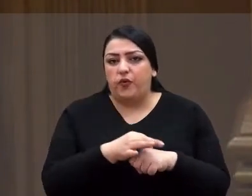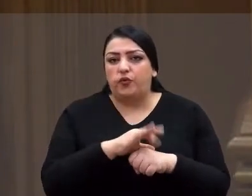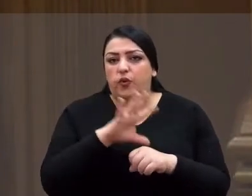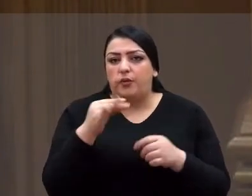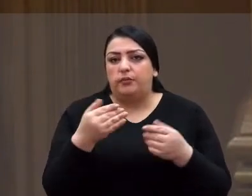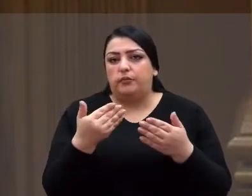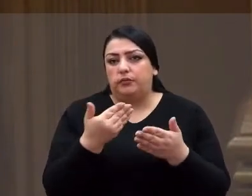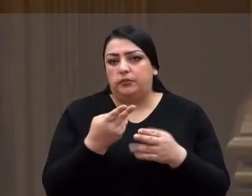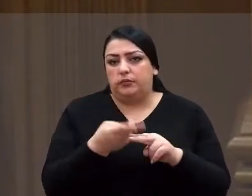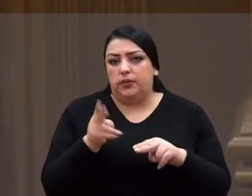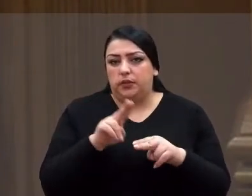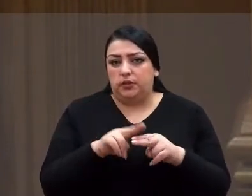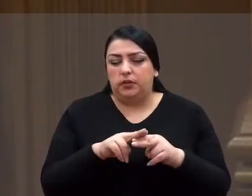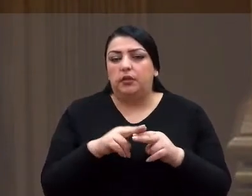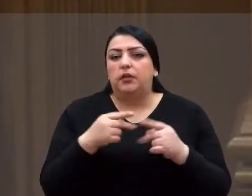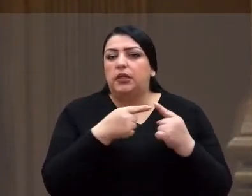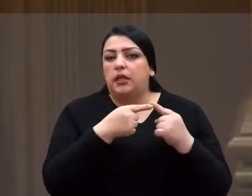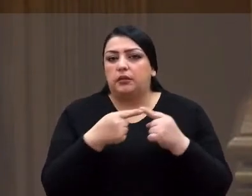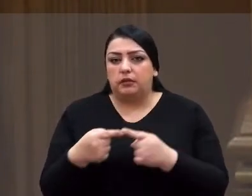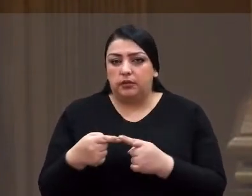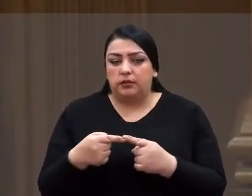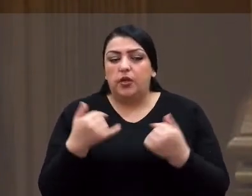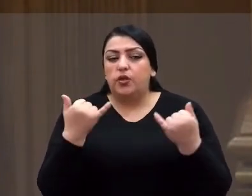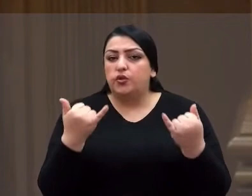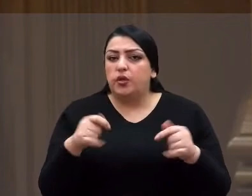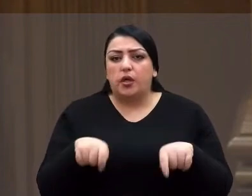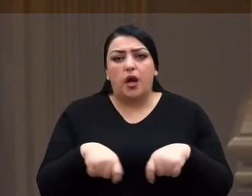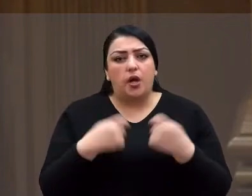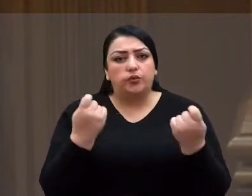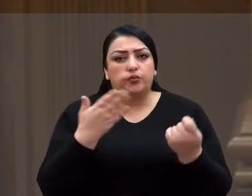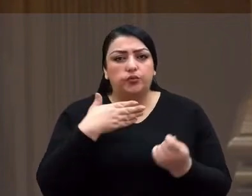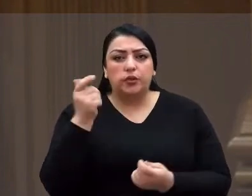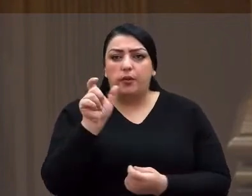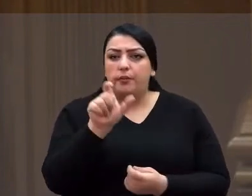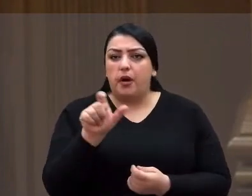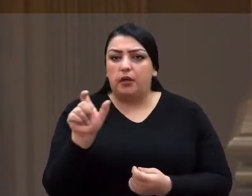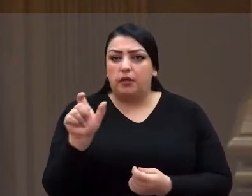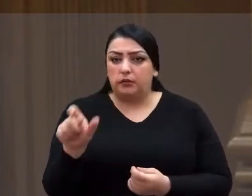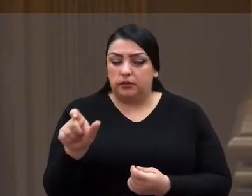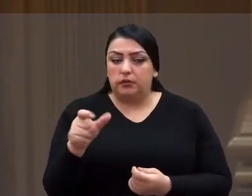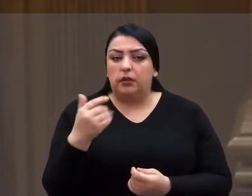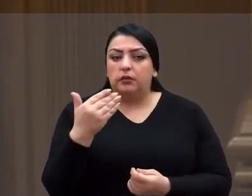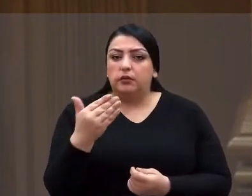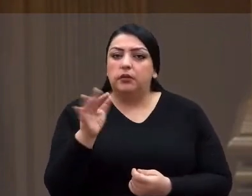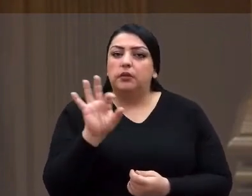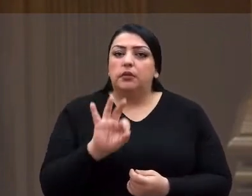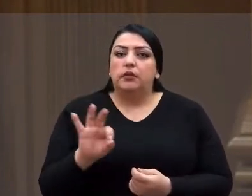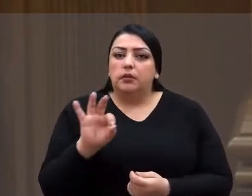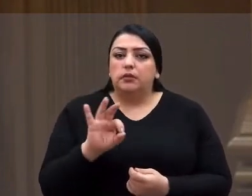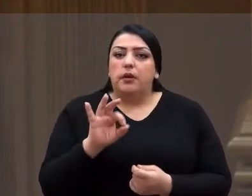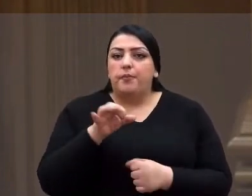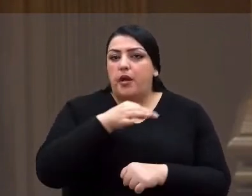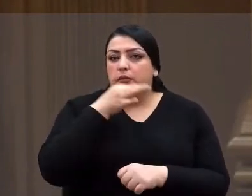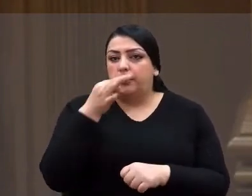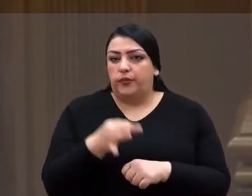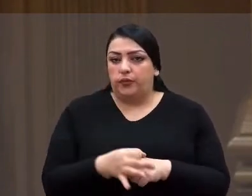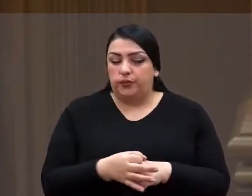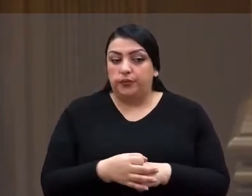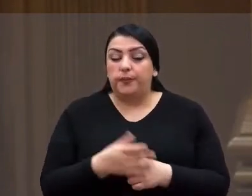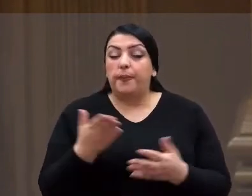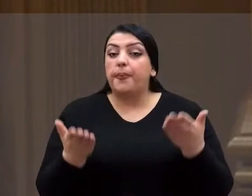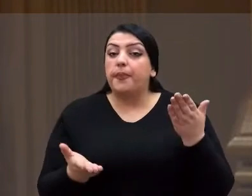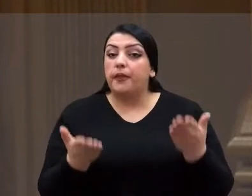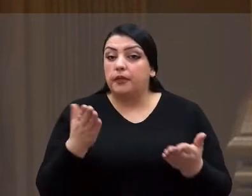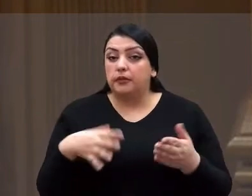ձևակերպումը, որ այսօր կա, չի խախտում մարդու իրավունքների մասով ՀՀ պարտավորությունները։ Դրա հետ մեկտեղ, եթե